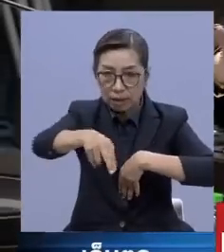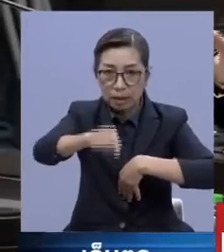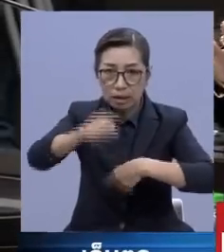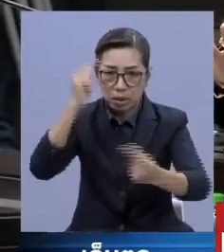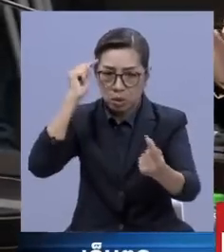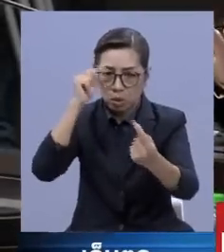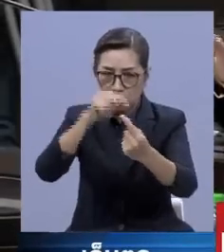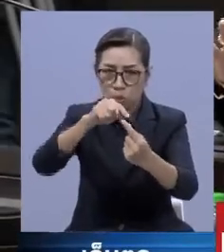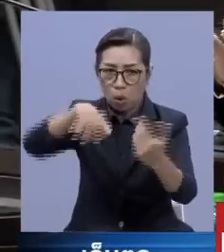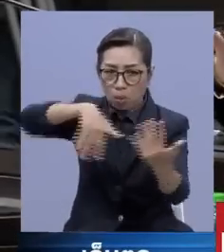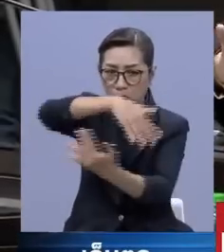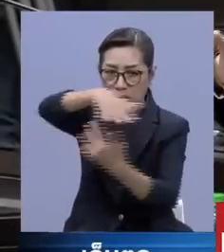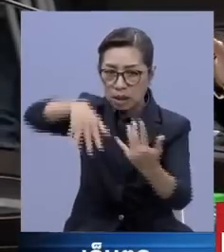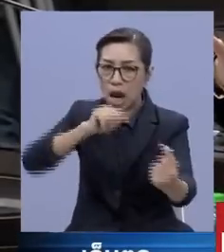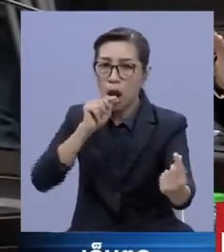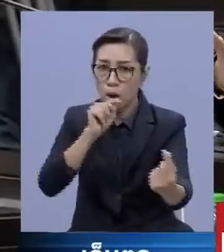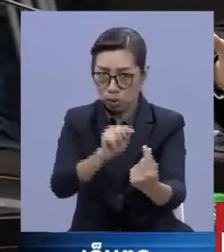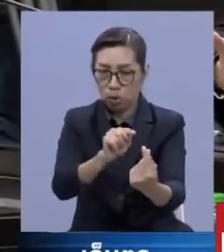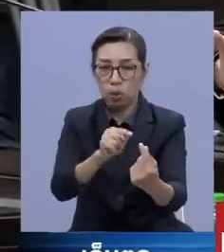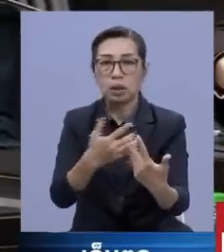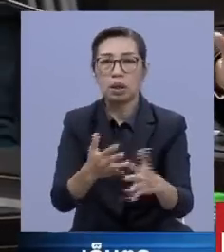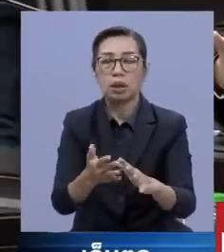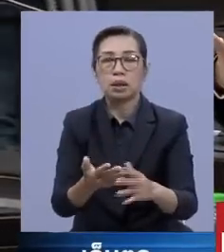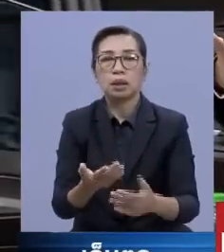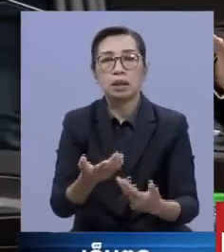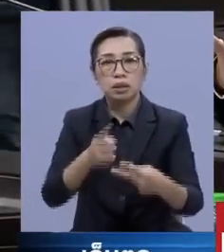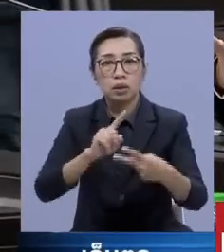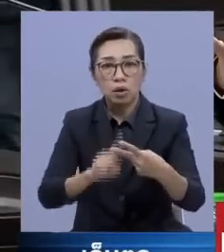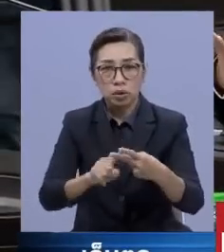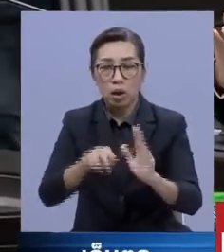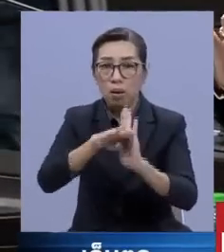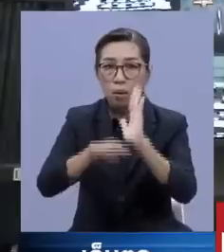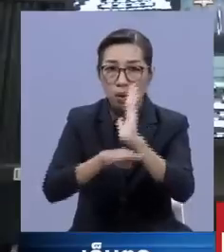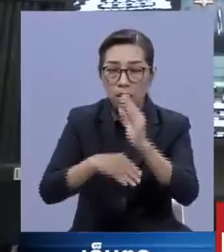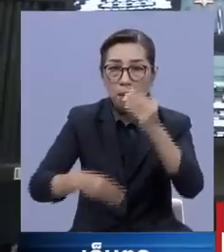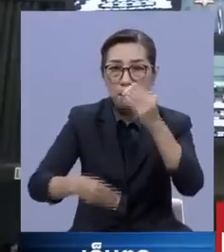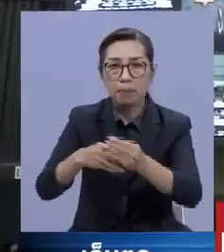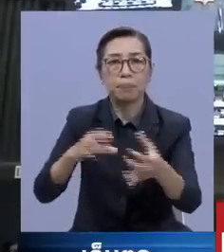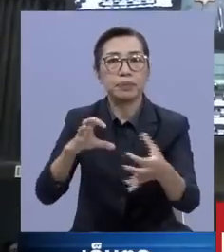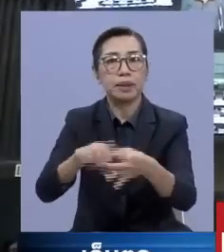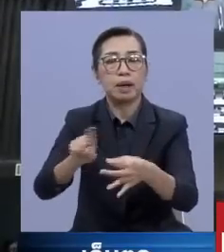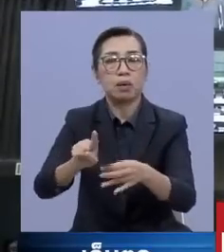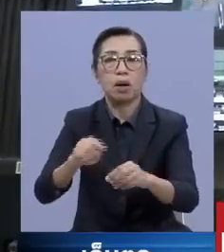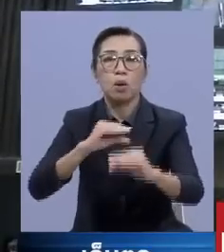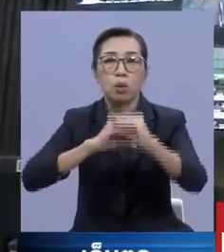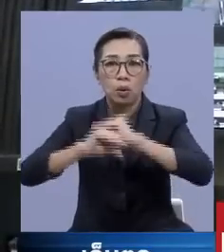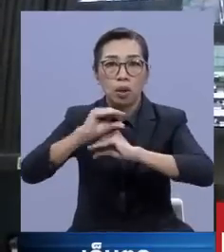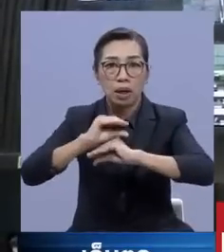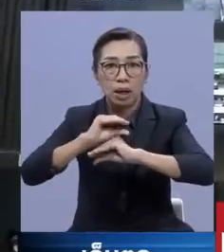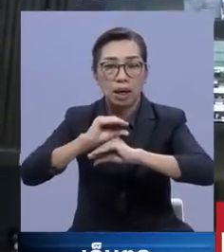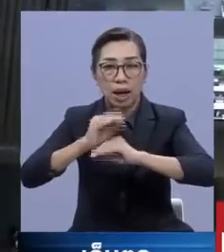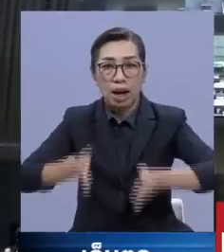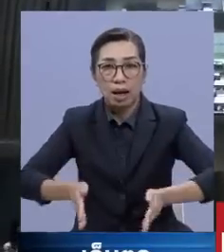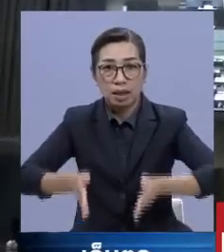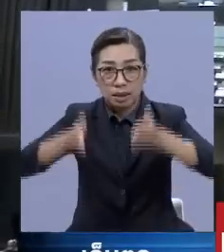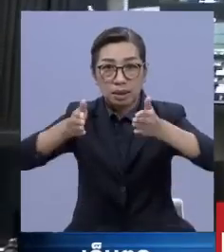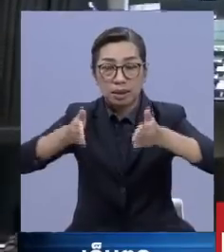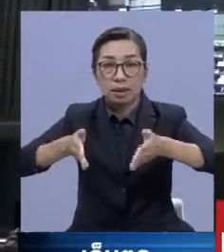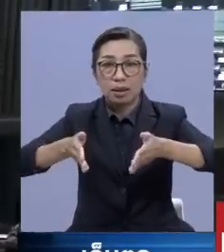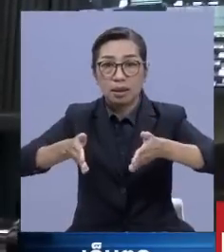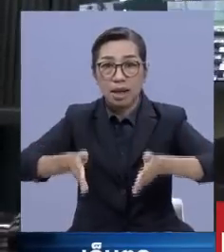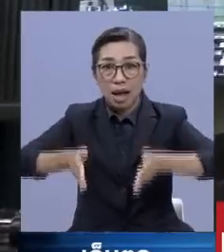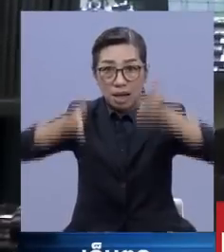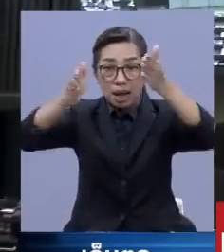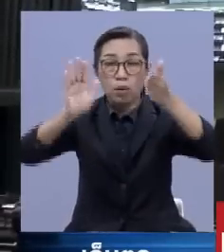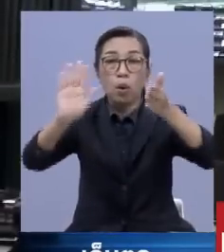ถึงความเหมาะสมของพื้นที่รวมไปถึงวาระเรื่องของความคืบหน้าโครงการก่อสร้างอาคารกรุงเทพมหานครนะคะที่